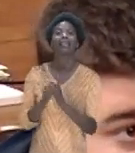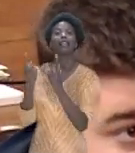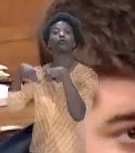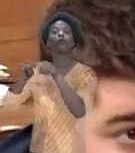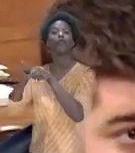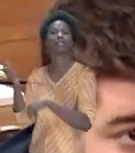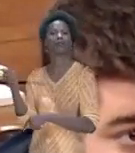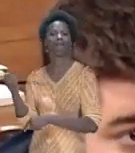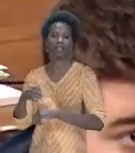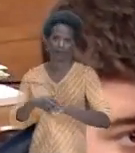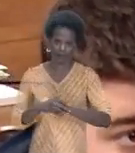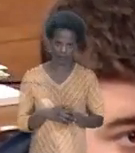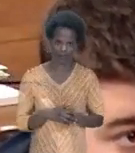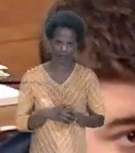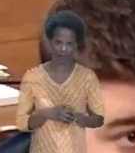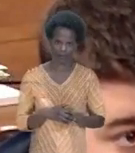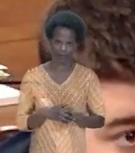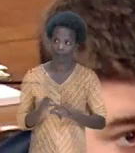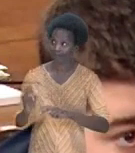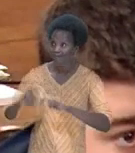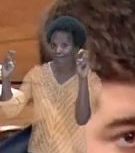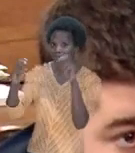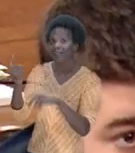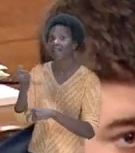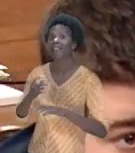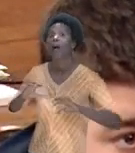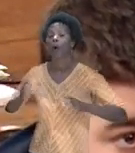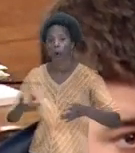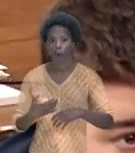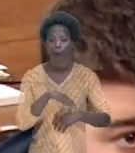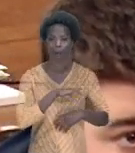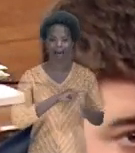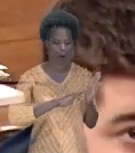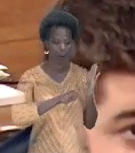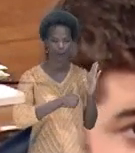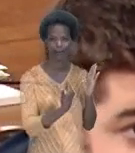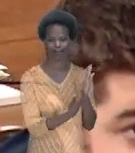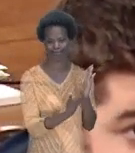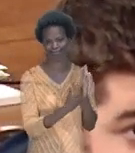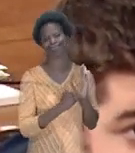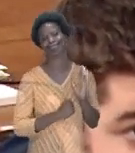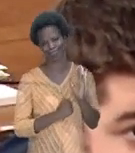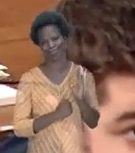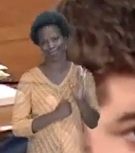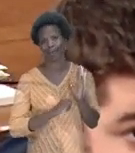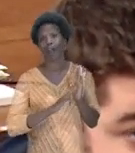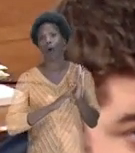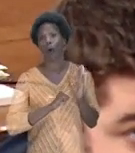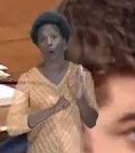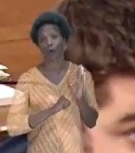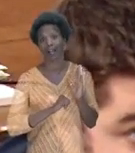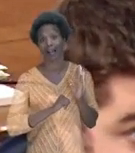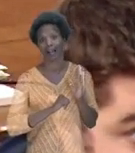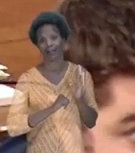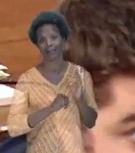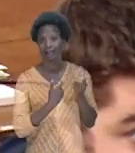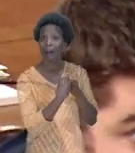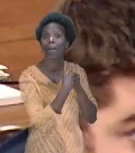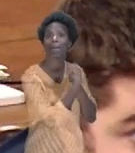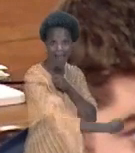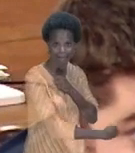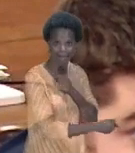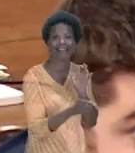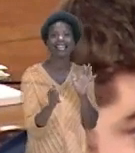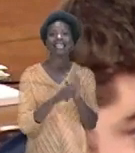finances que cela provenait en fait d'un contrat qui a été mal ficelé lors de la passation